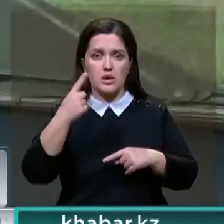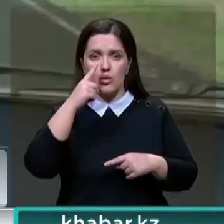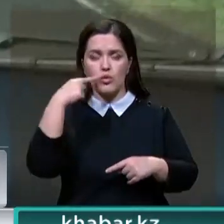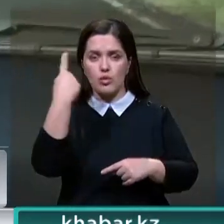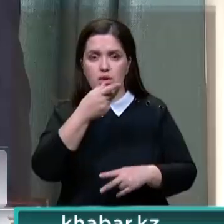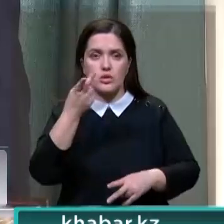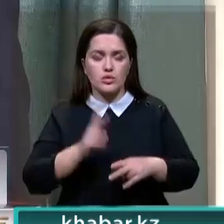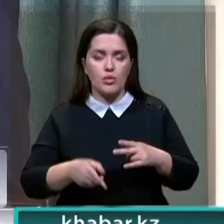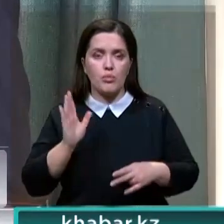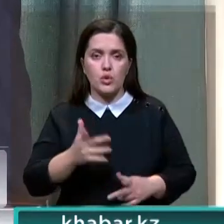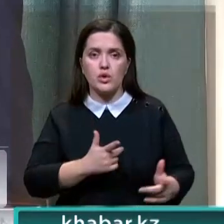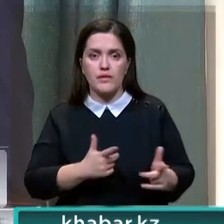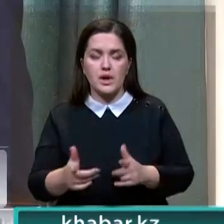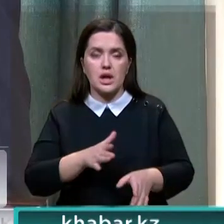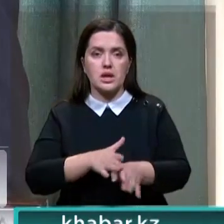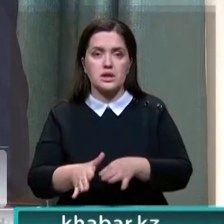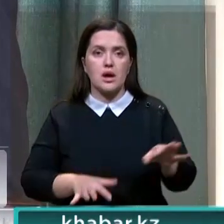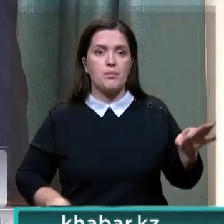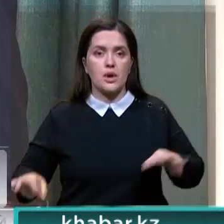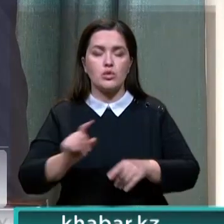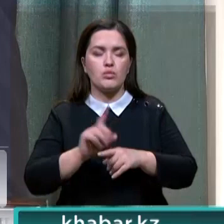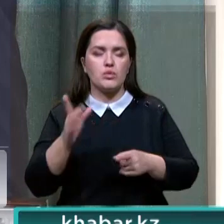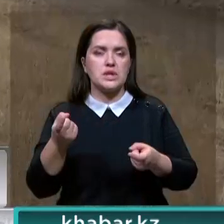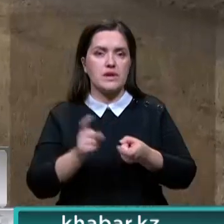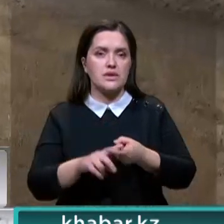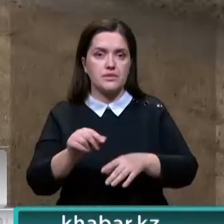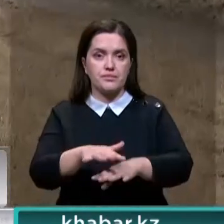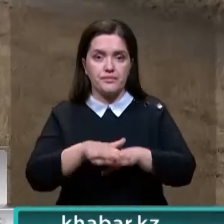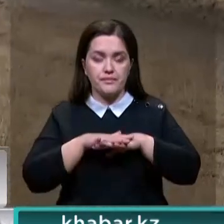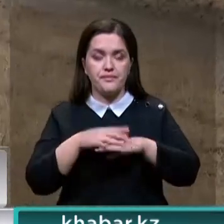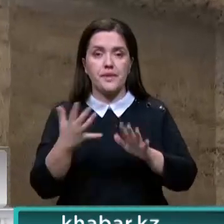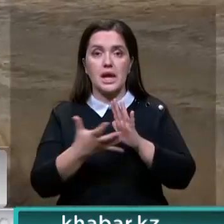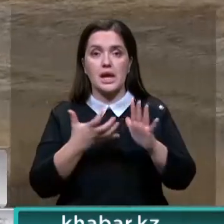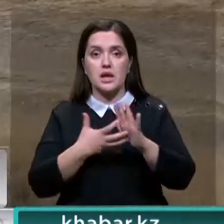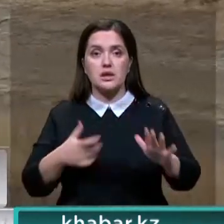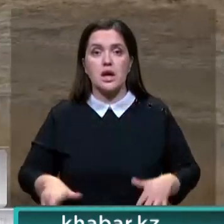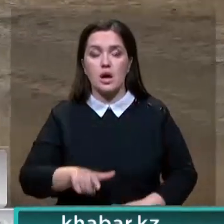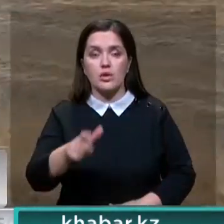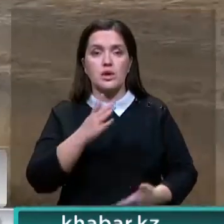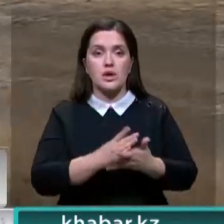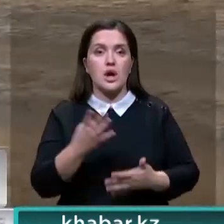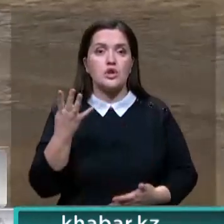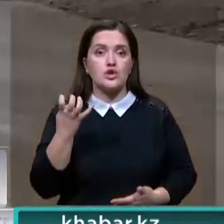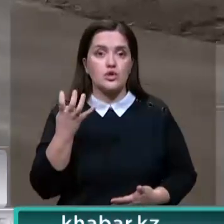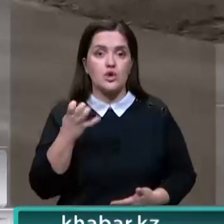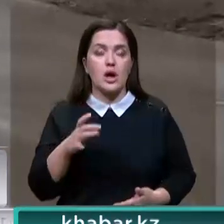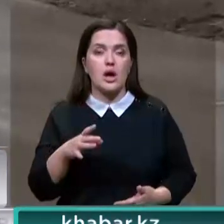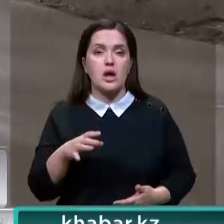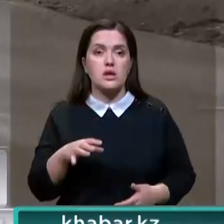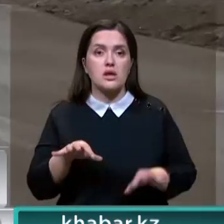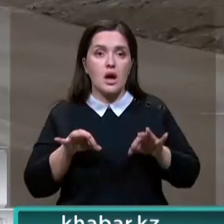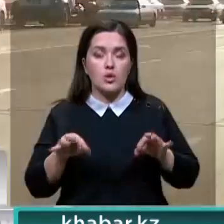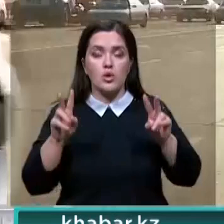начать последующую реализацию проекта. Ну, это тоже будет зависеть от финансирования. Недостает на дорогах области больше 400 дорожных знаков,